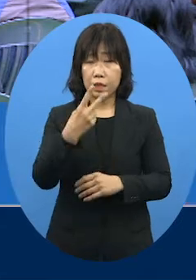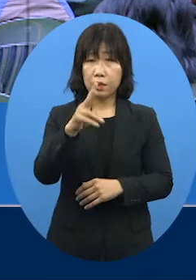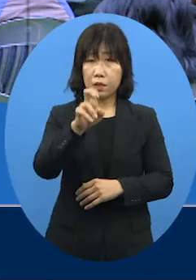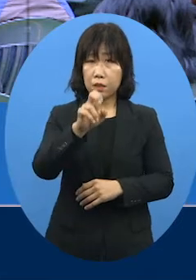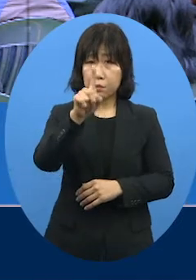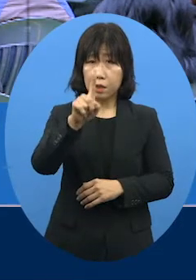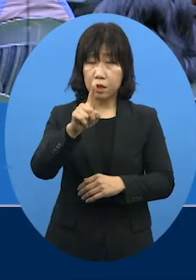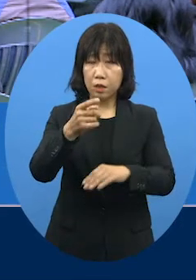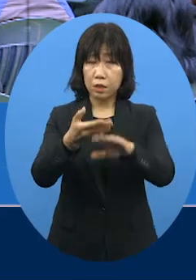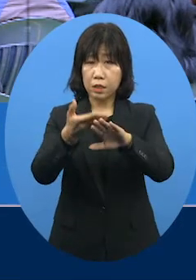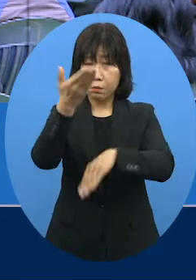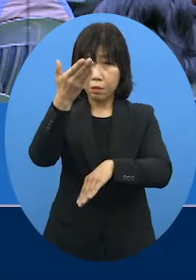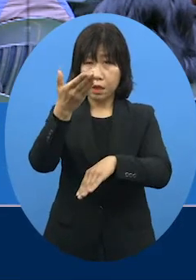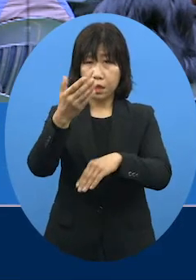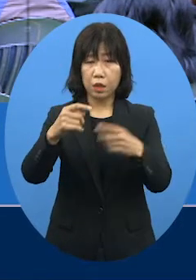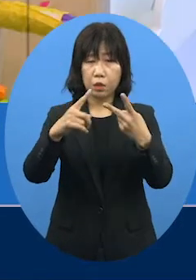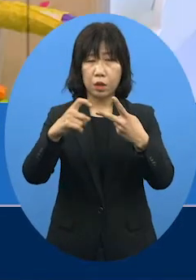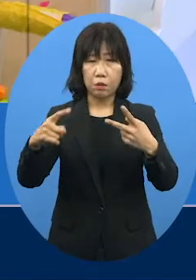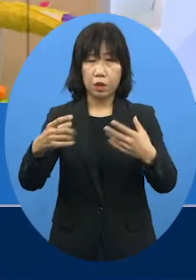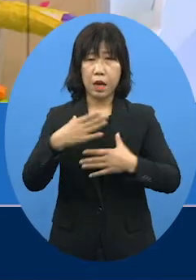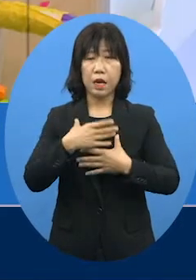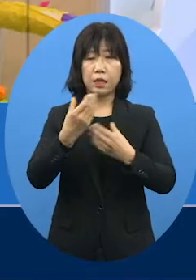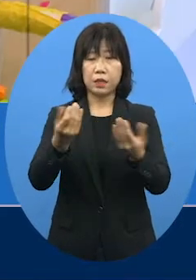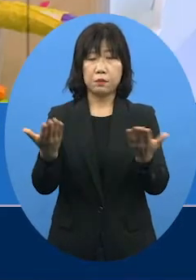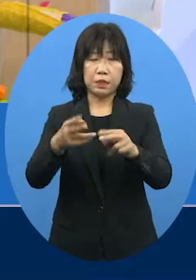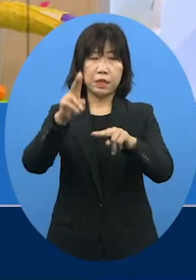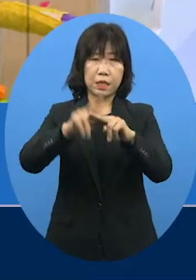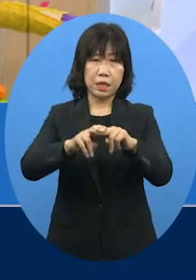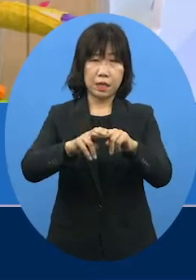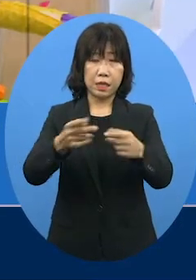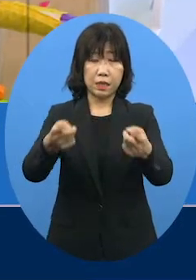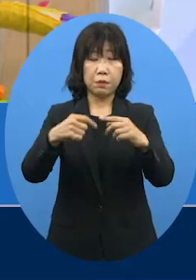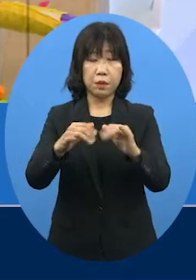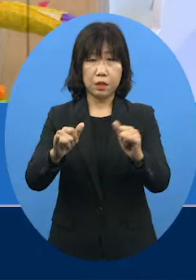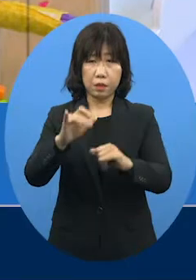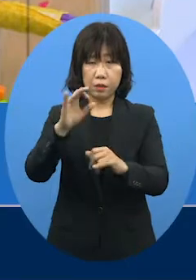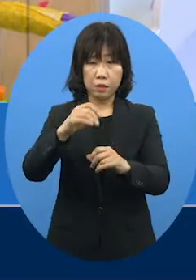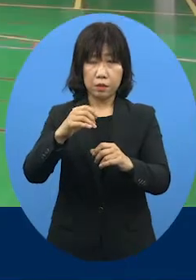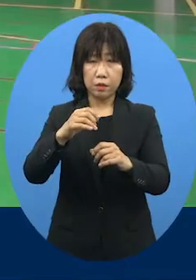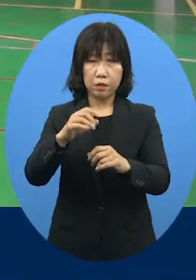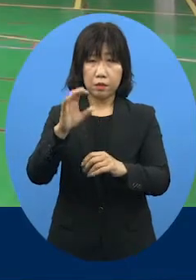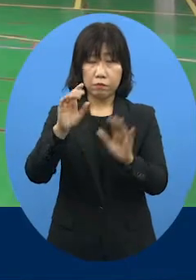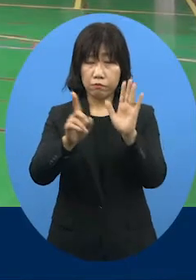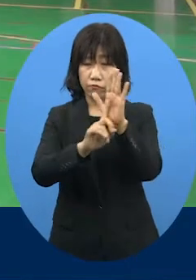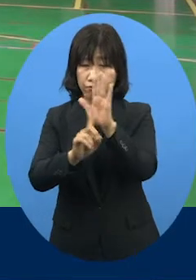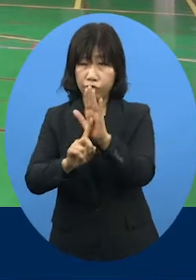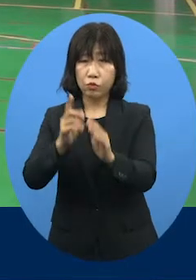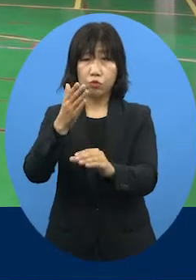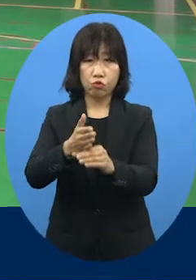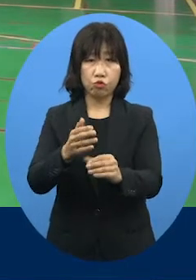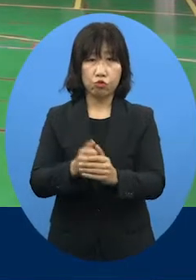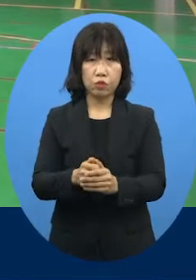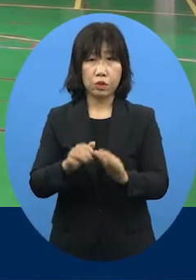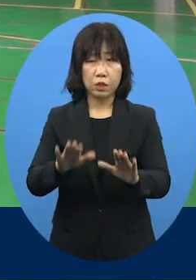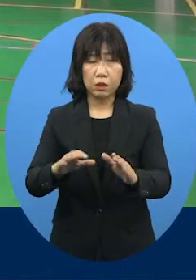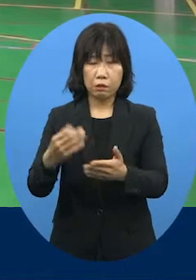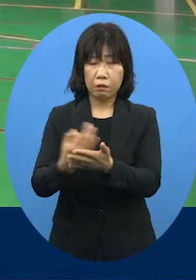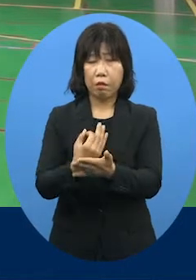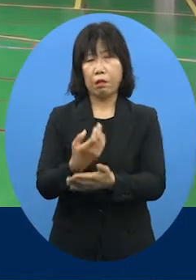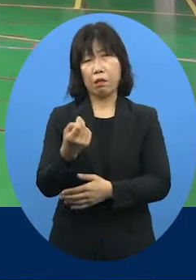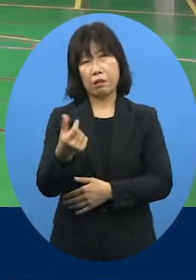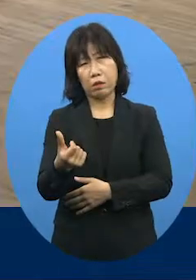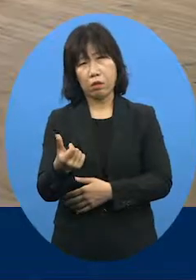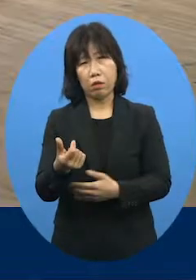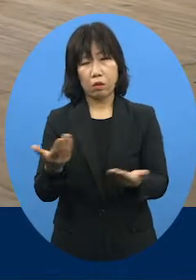2011년 상반기 동대문구 안심 일자리사업 참여자를 모집합니다 안심 일자리 사업은 저소득